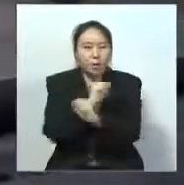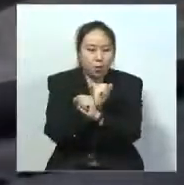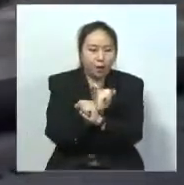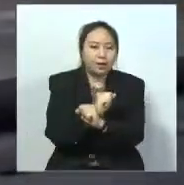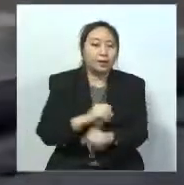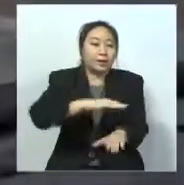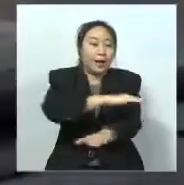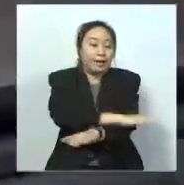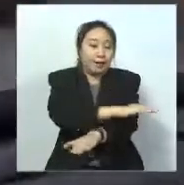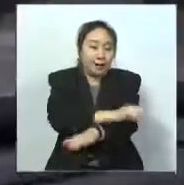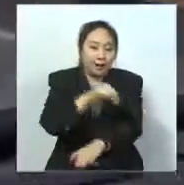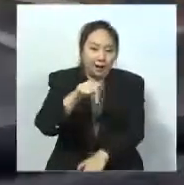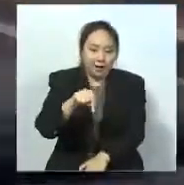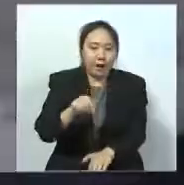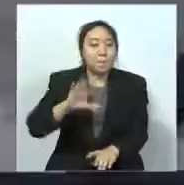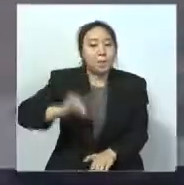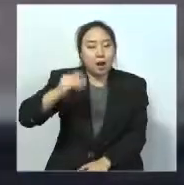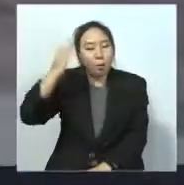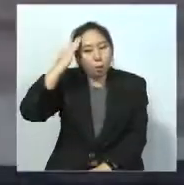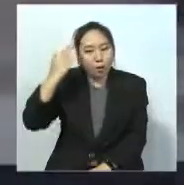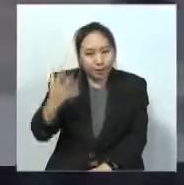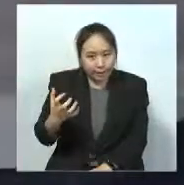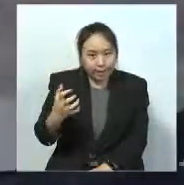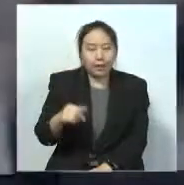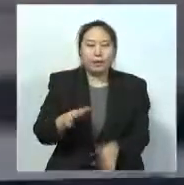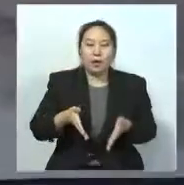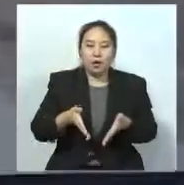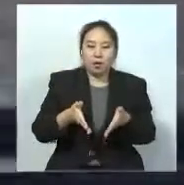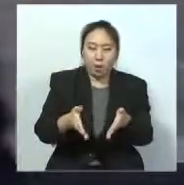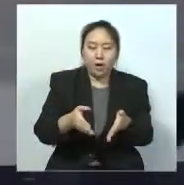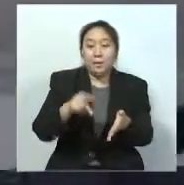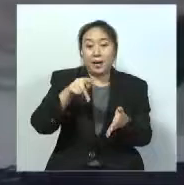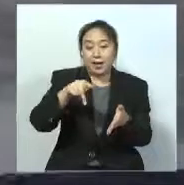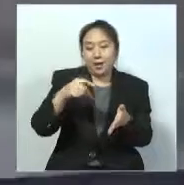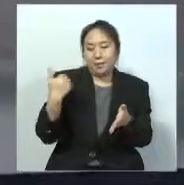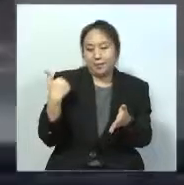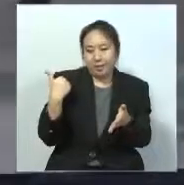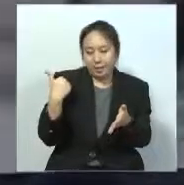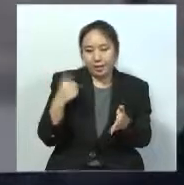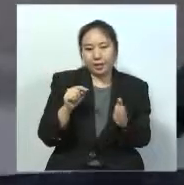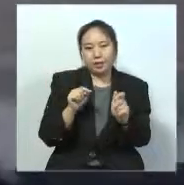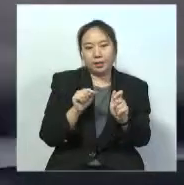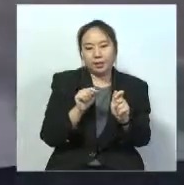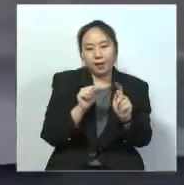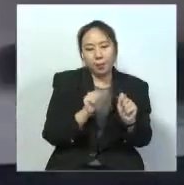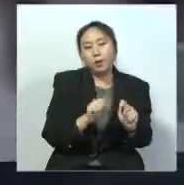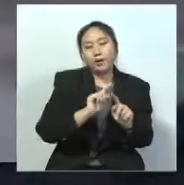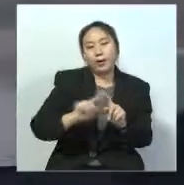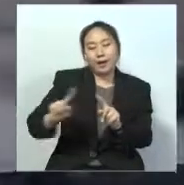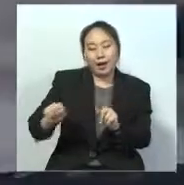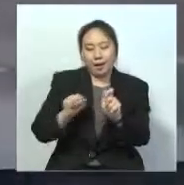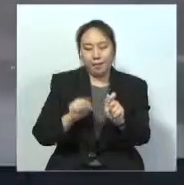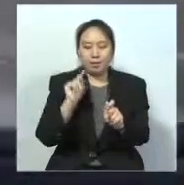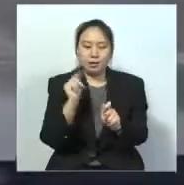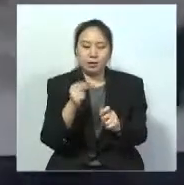ดับหัวนาเขตเทศบาลเมืองหัวหินแล้วก็ที่ถนนเพชรเกษมผ่านพื้นที่ตําบลอ่าวทองตําบลทับสะแกอําเภอทับสะแก